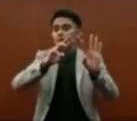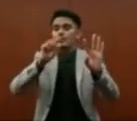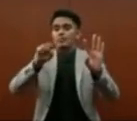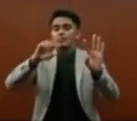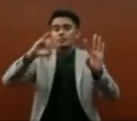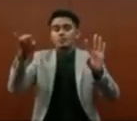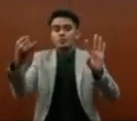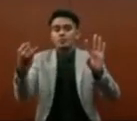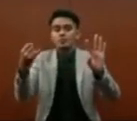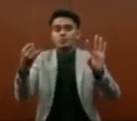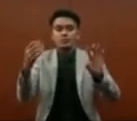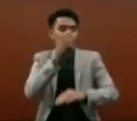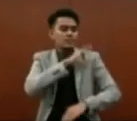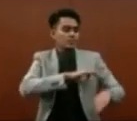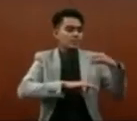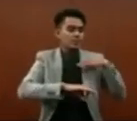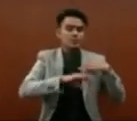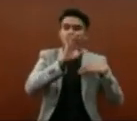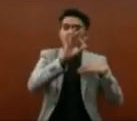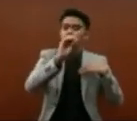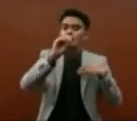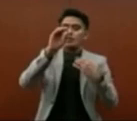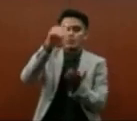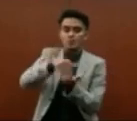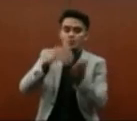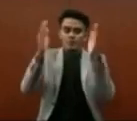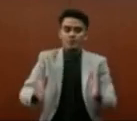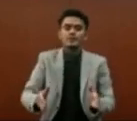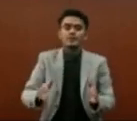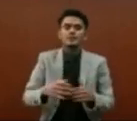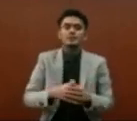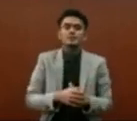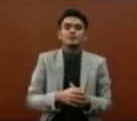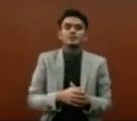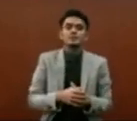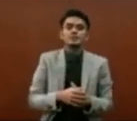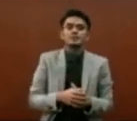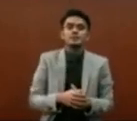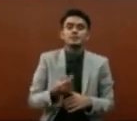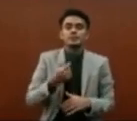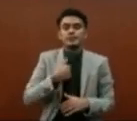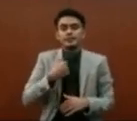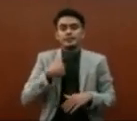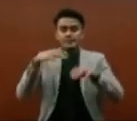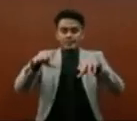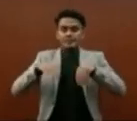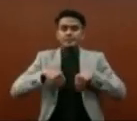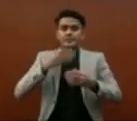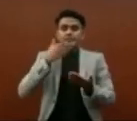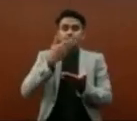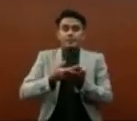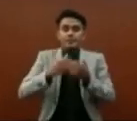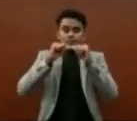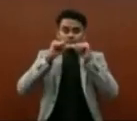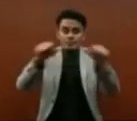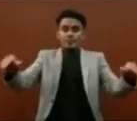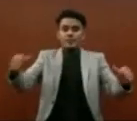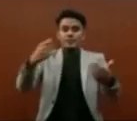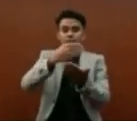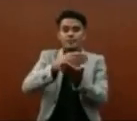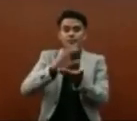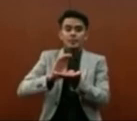manfaat kepada 90.000 orang penerima Hai information Spike saya menyambut baik pengumuman pertukan